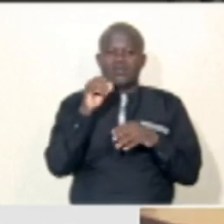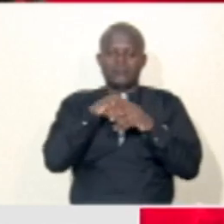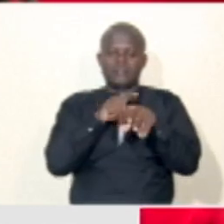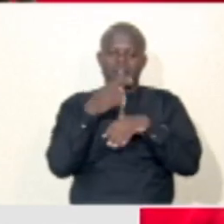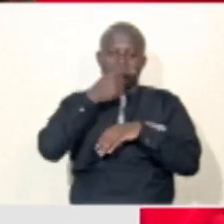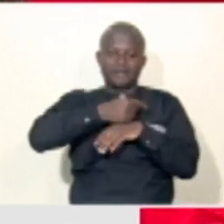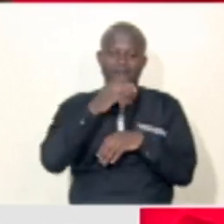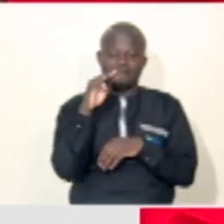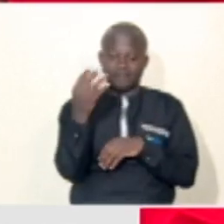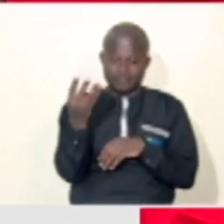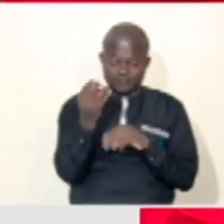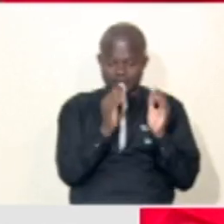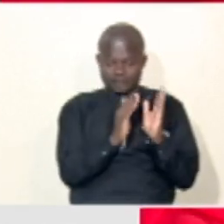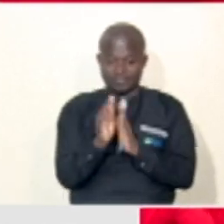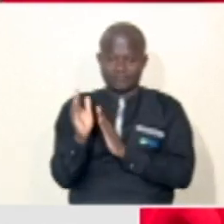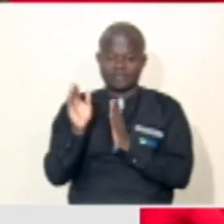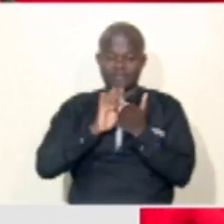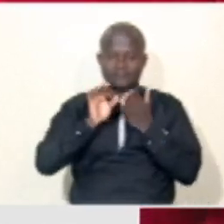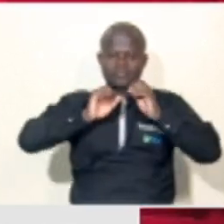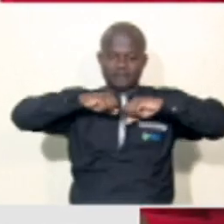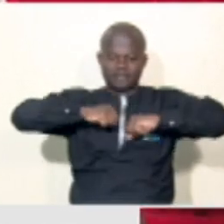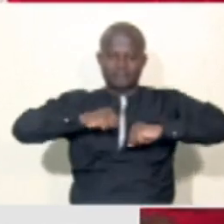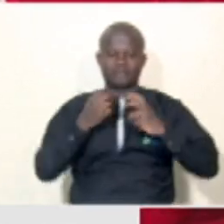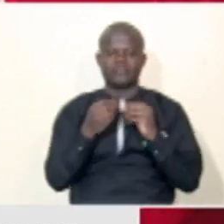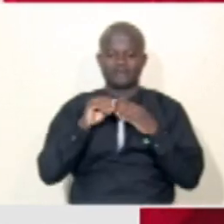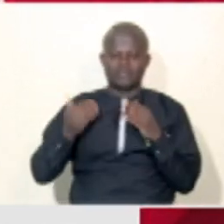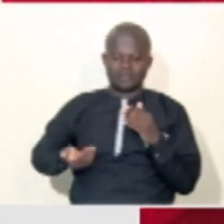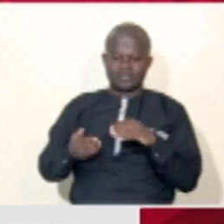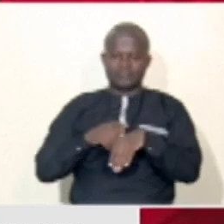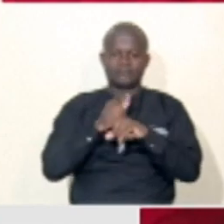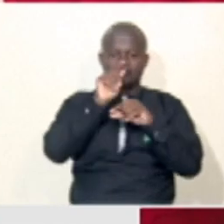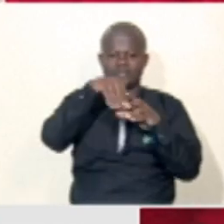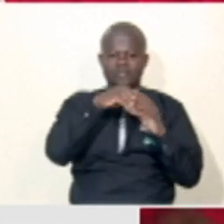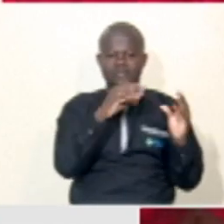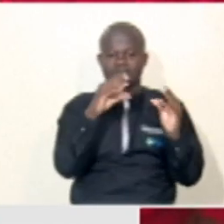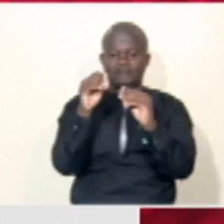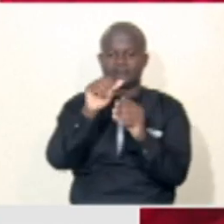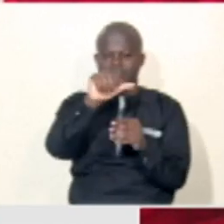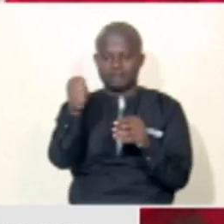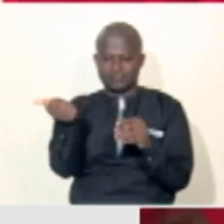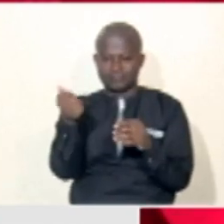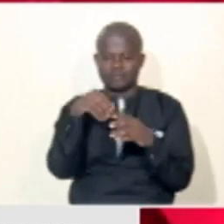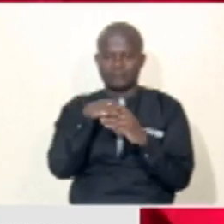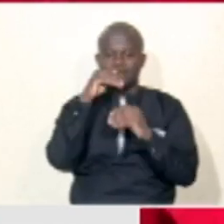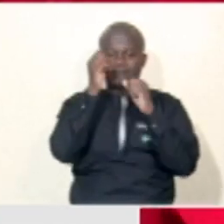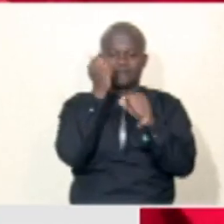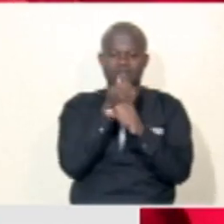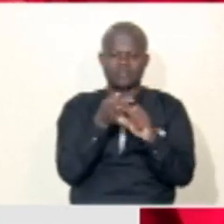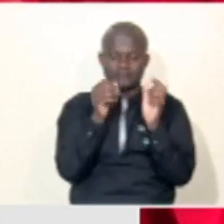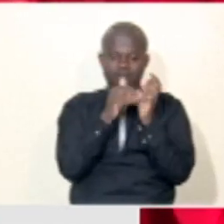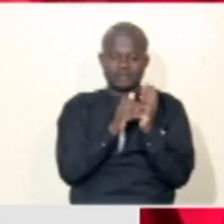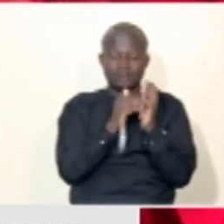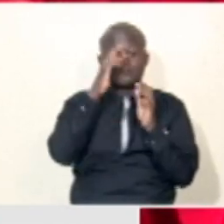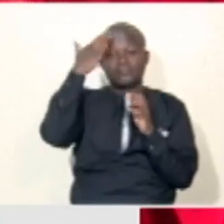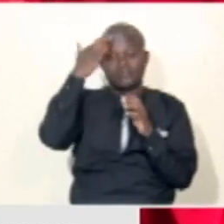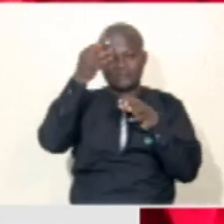4, banateganya kuzasinya amasezerano yorohereza abagore igihe bagiye kwimurirwa ahandi mu rwego rw'akazi ndetse no kujya